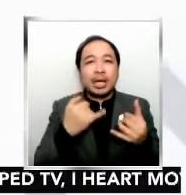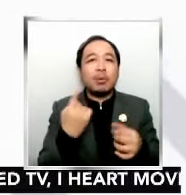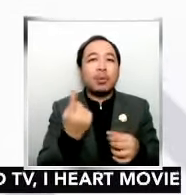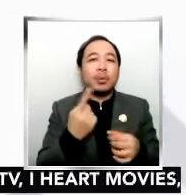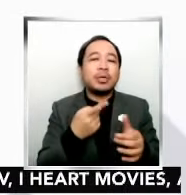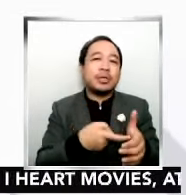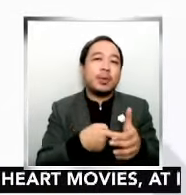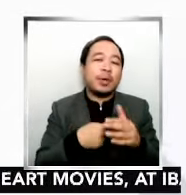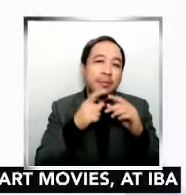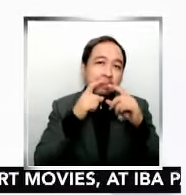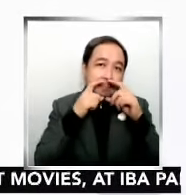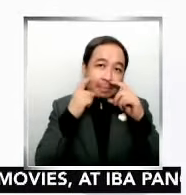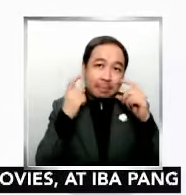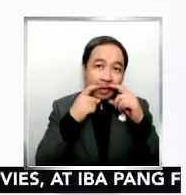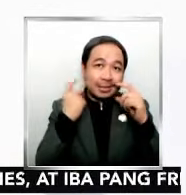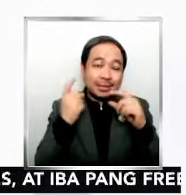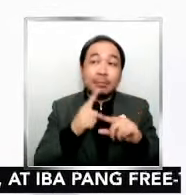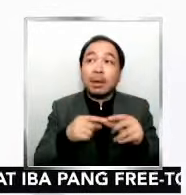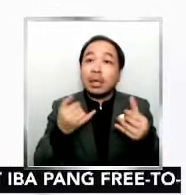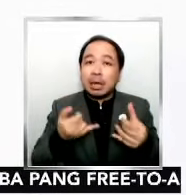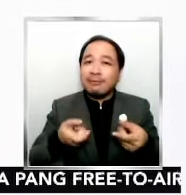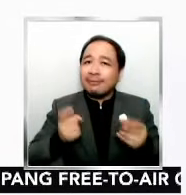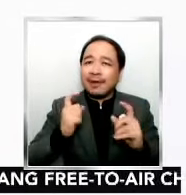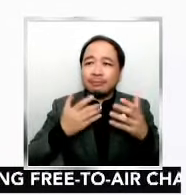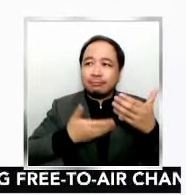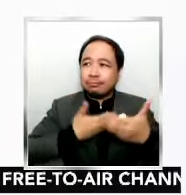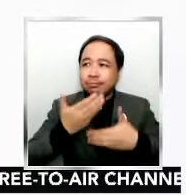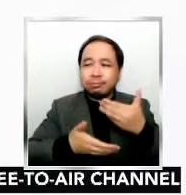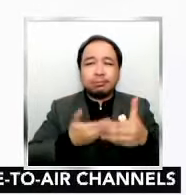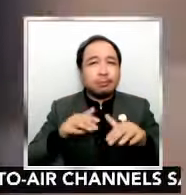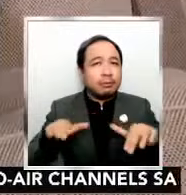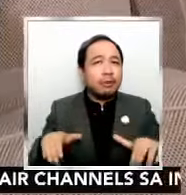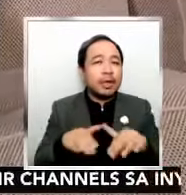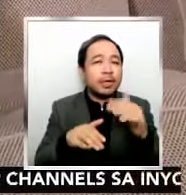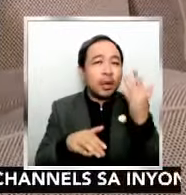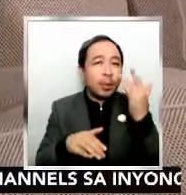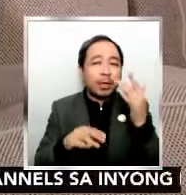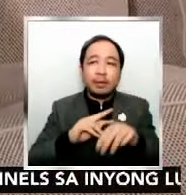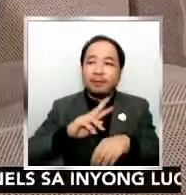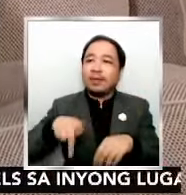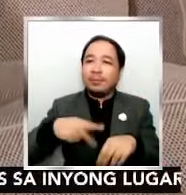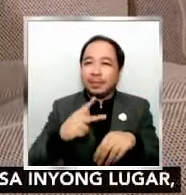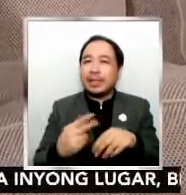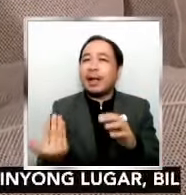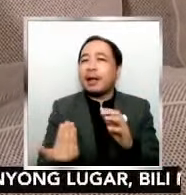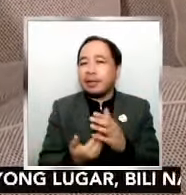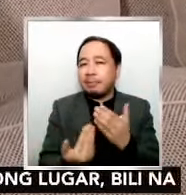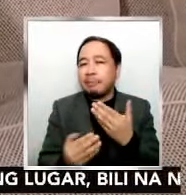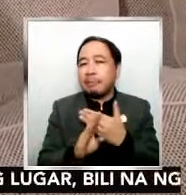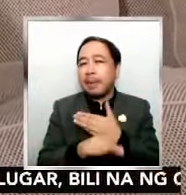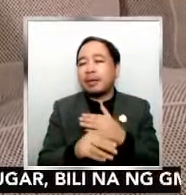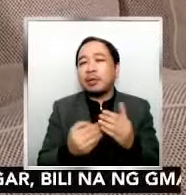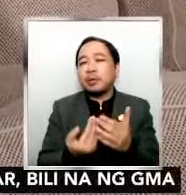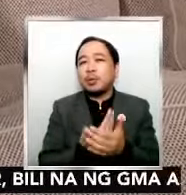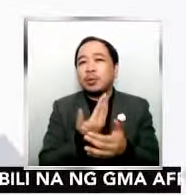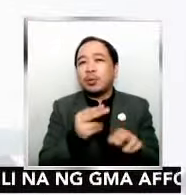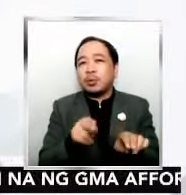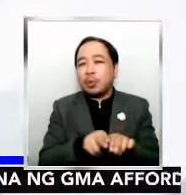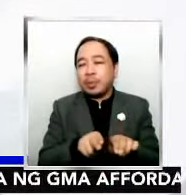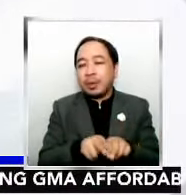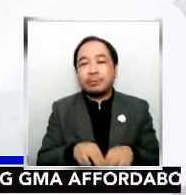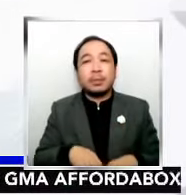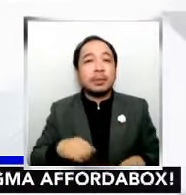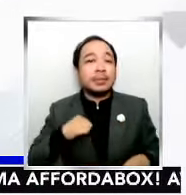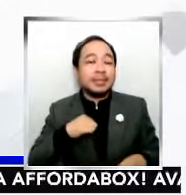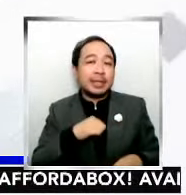bilisan lang ang kanilang pagkilos. Mapupunta na ang bansa sa new normal. Wala ring public engagement si Senador Manny Pacquiao.